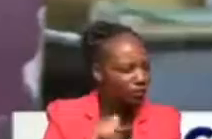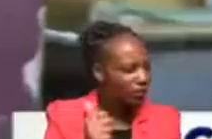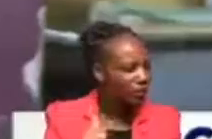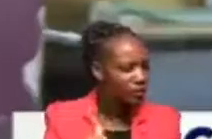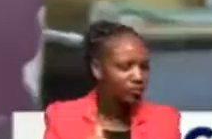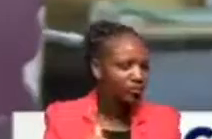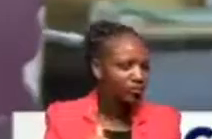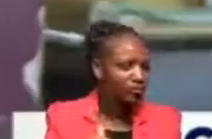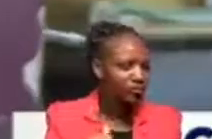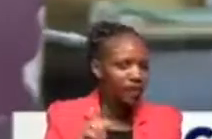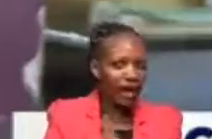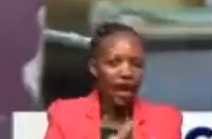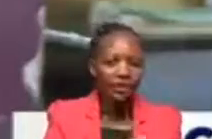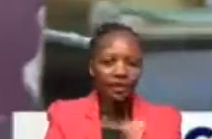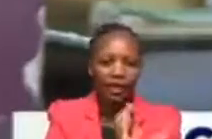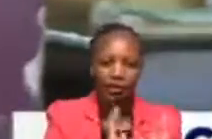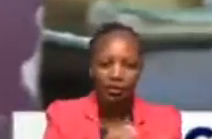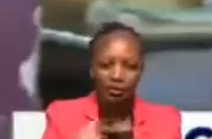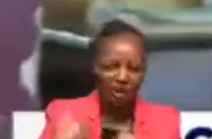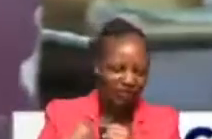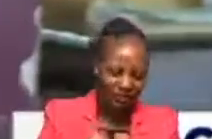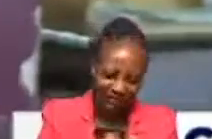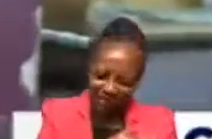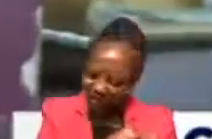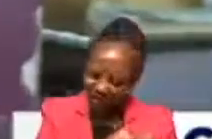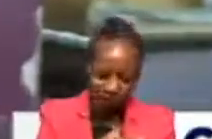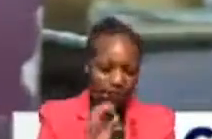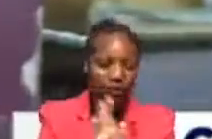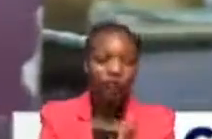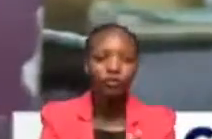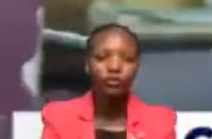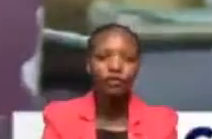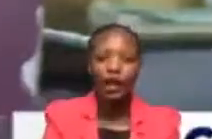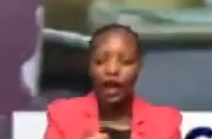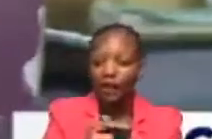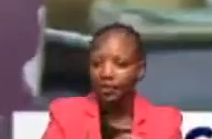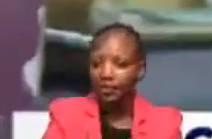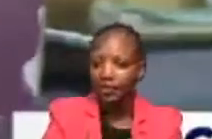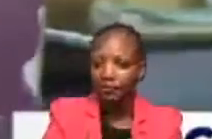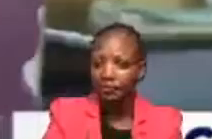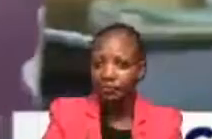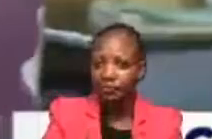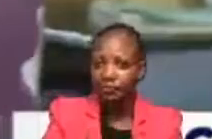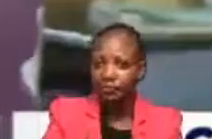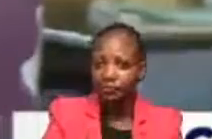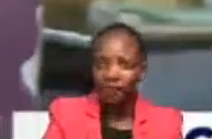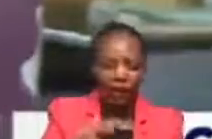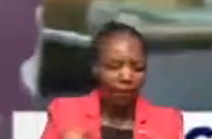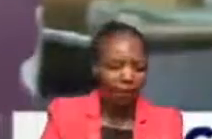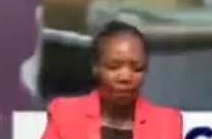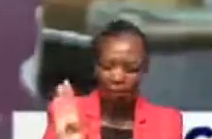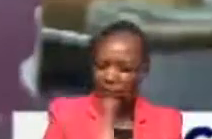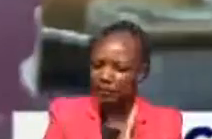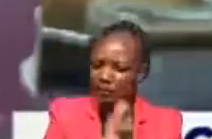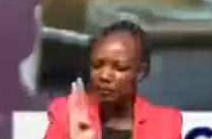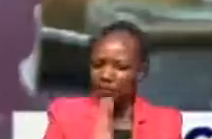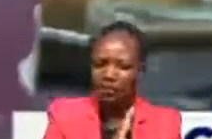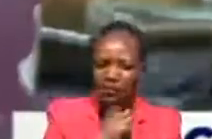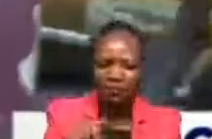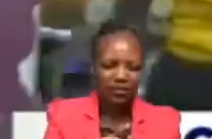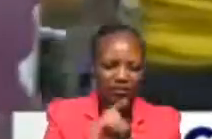So unapata customers wanakuwa na challenges sana. Unapata sangine, wakati mwingine tunakuwa na rush ambayo